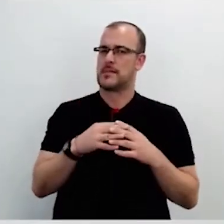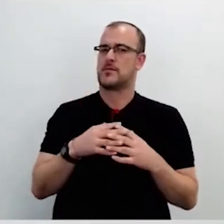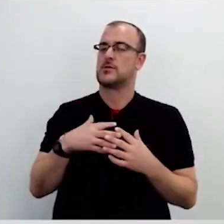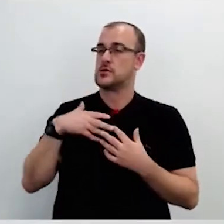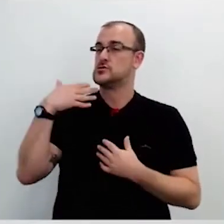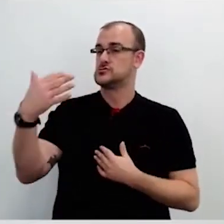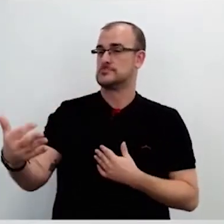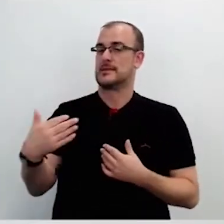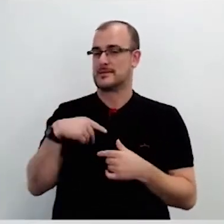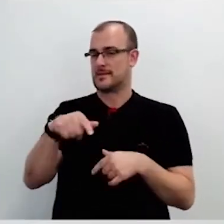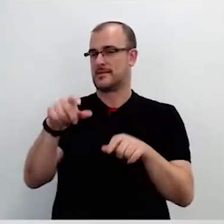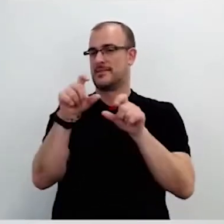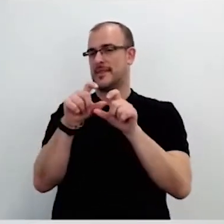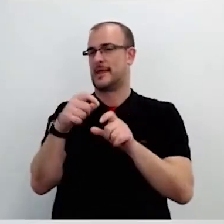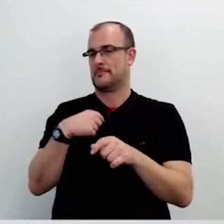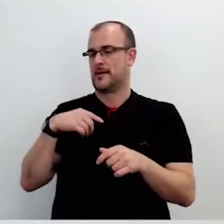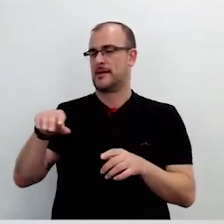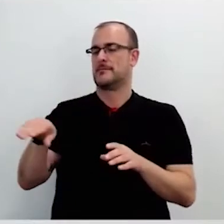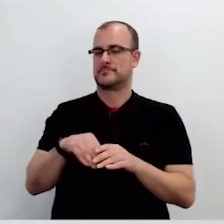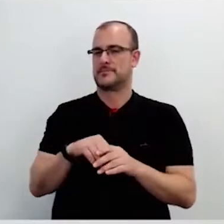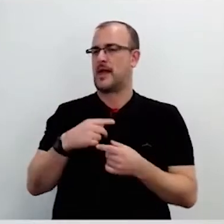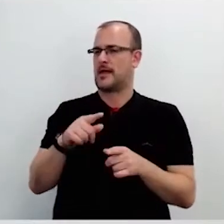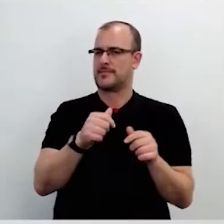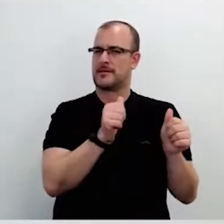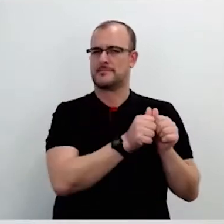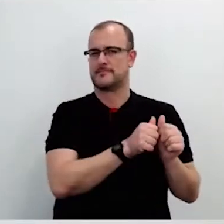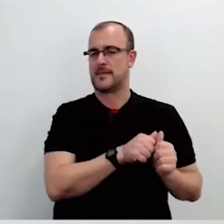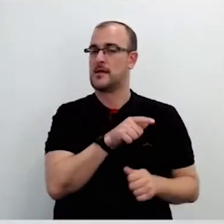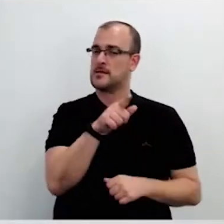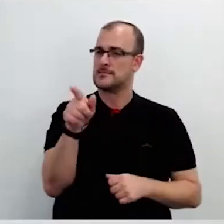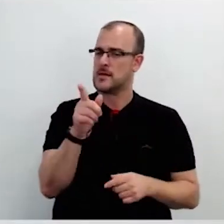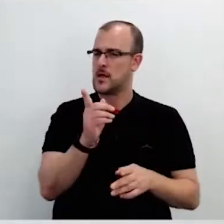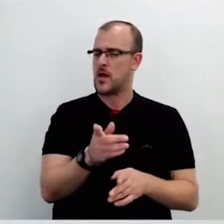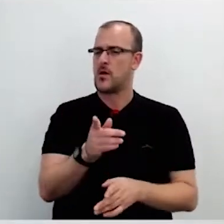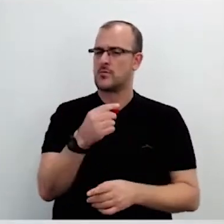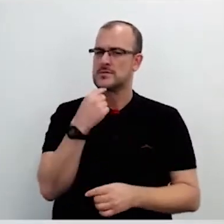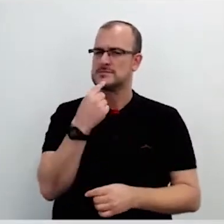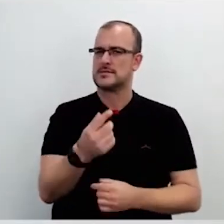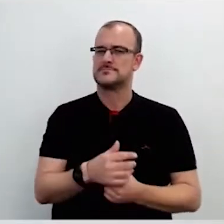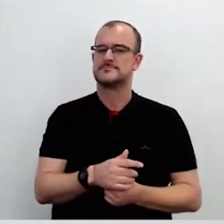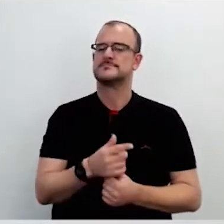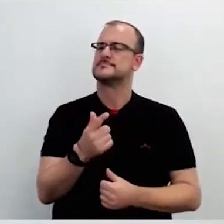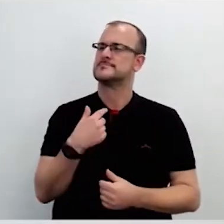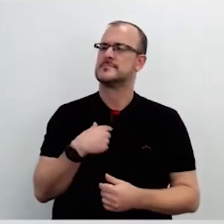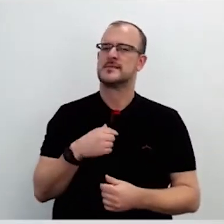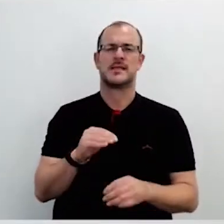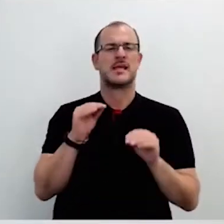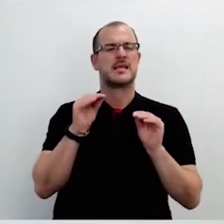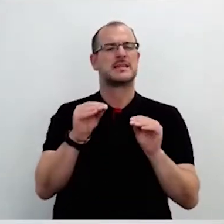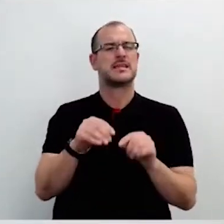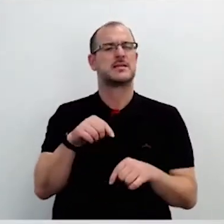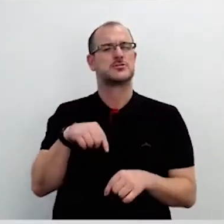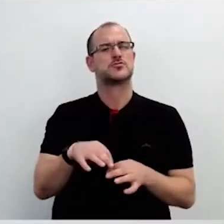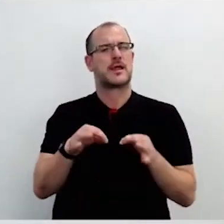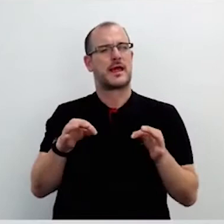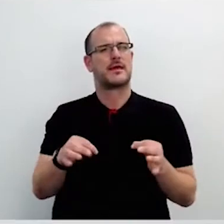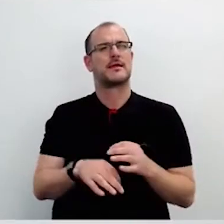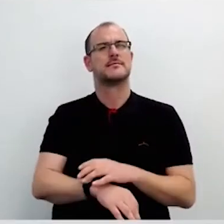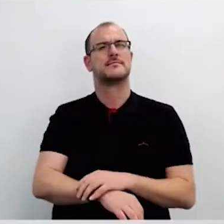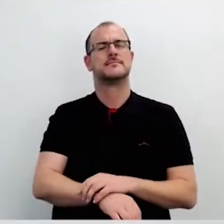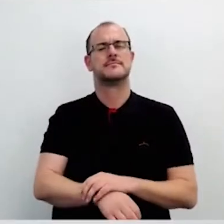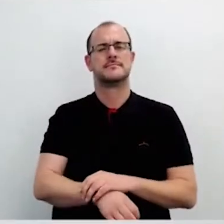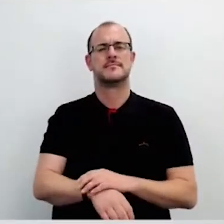später im Livestream nochmal mit anderen Partnern. Sie haben ja auch bei Teach Today das